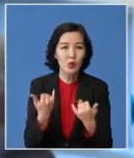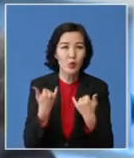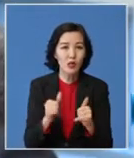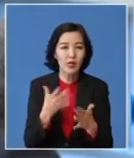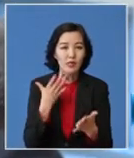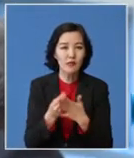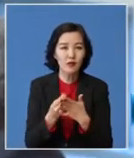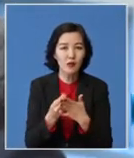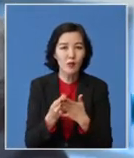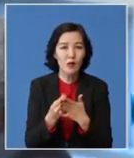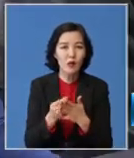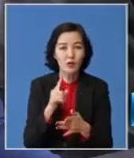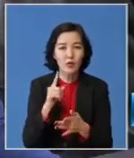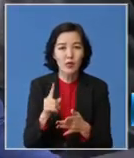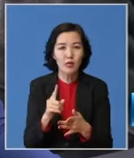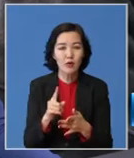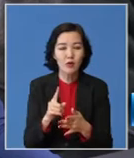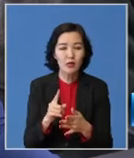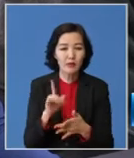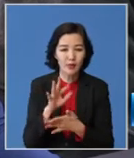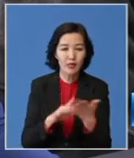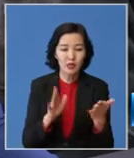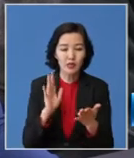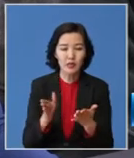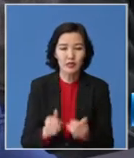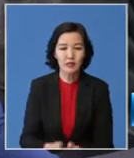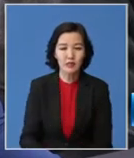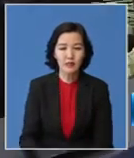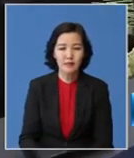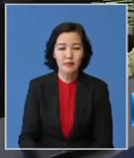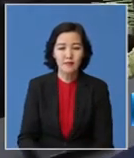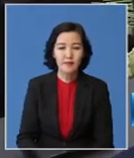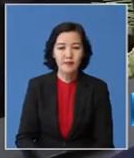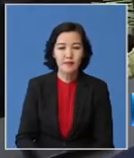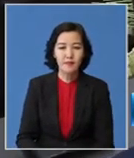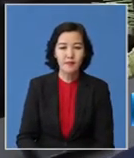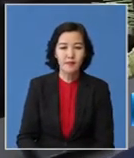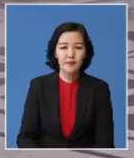уникален в своем роде, но далеко не последний, подчеркивают организаторы.